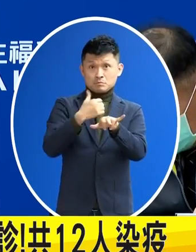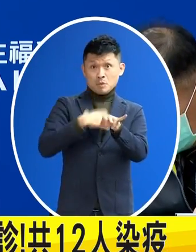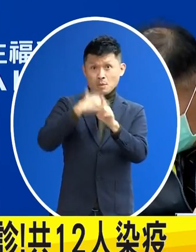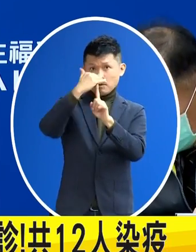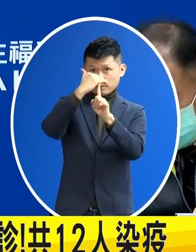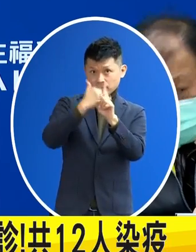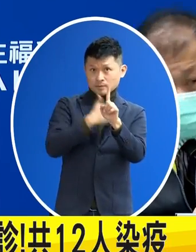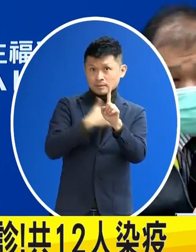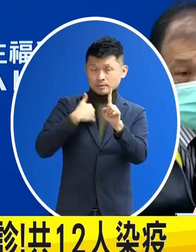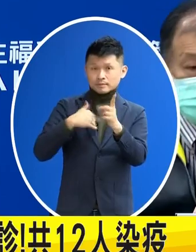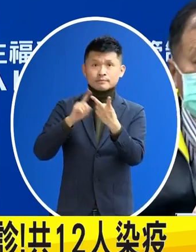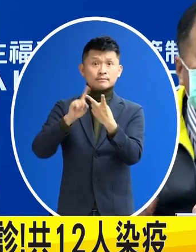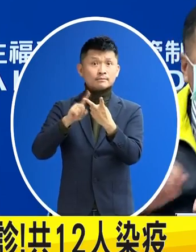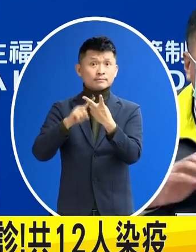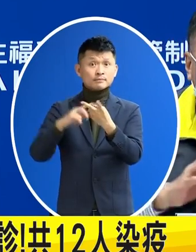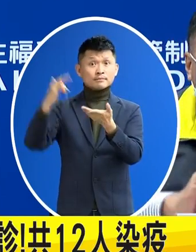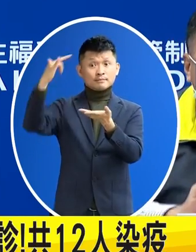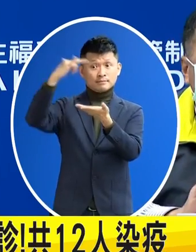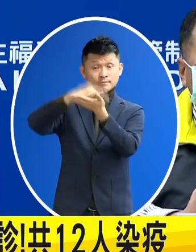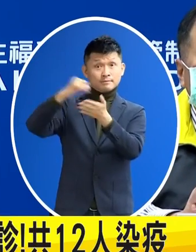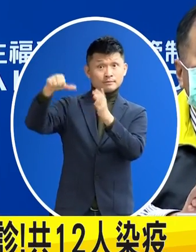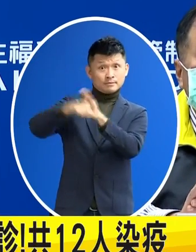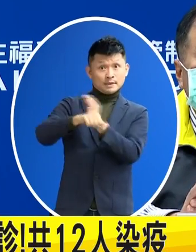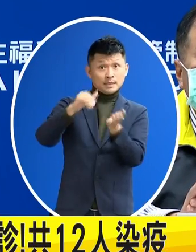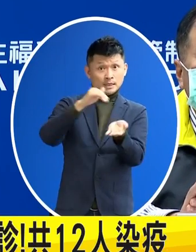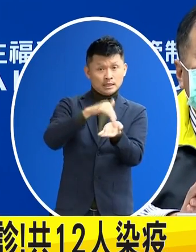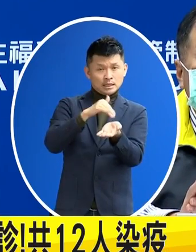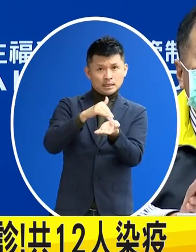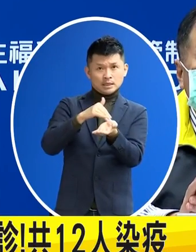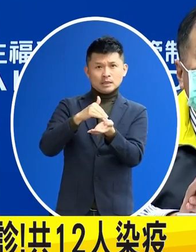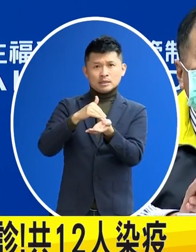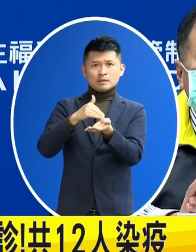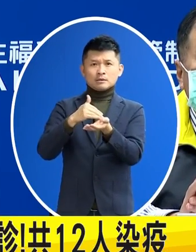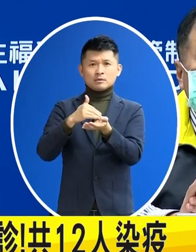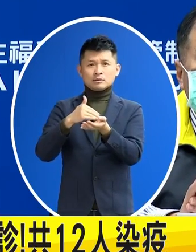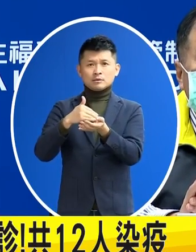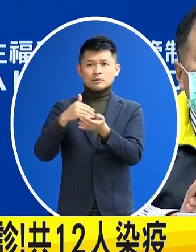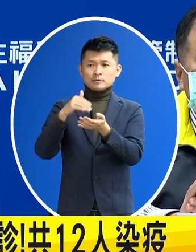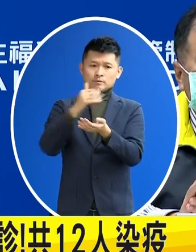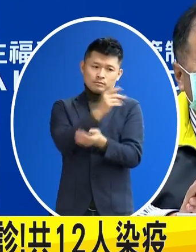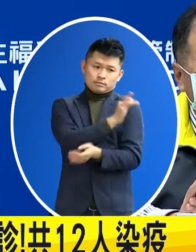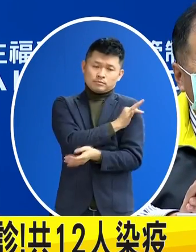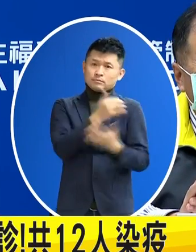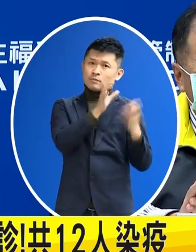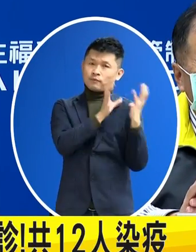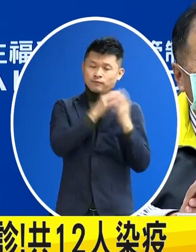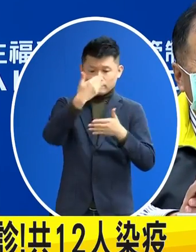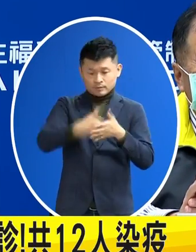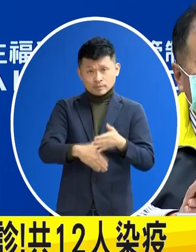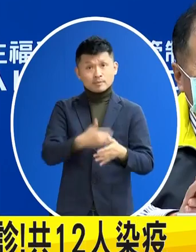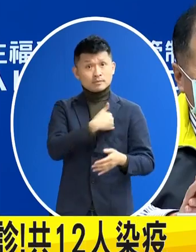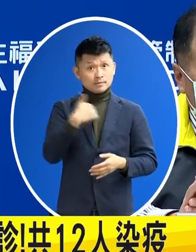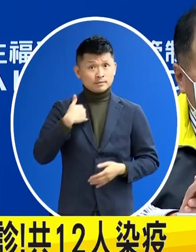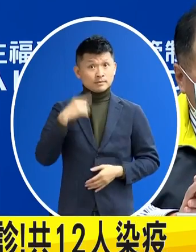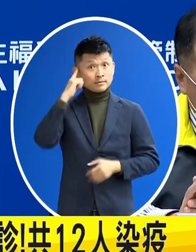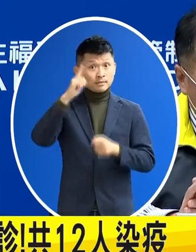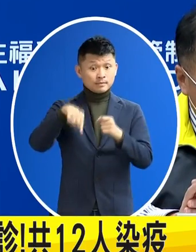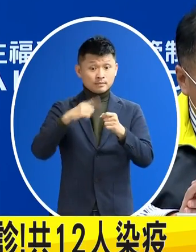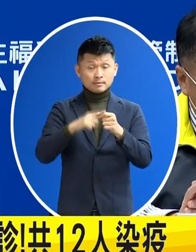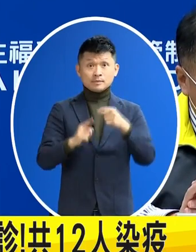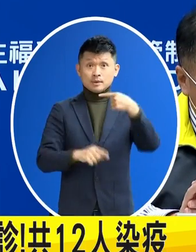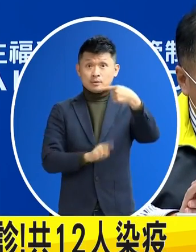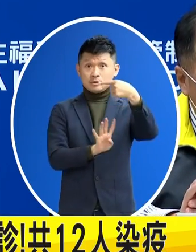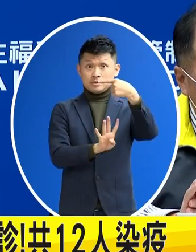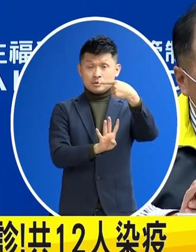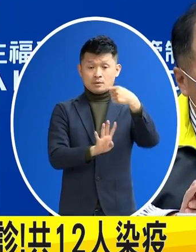另外一方面在进来的时候我们医疗的负荷也不会那么重。所以我们大概从1月4号零时起，